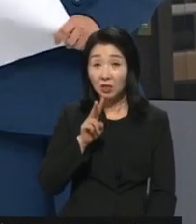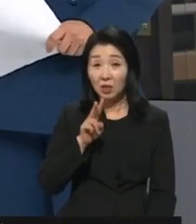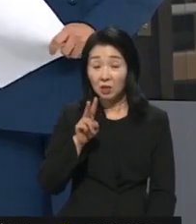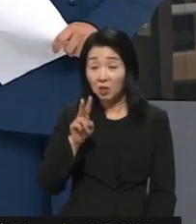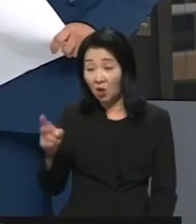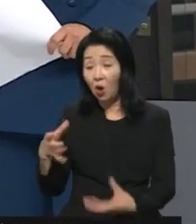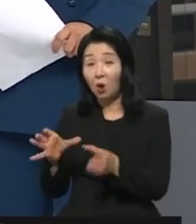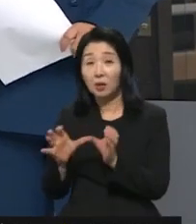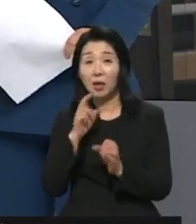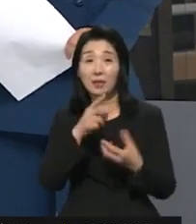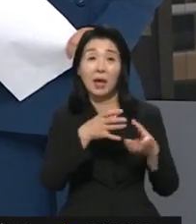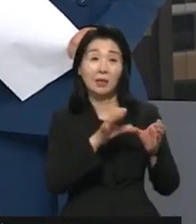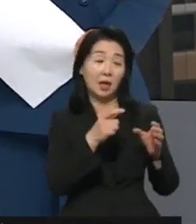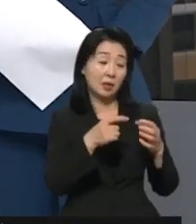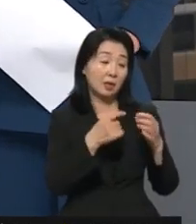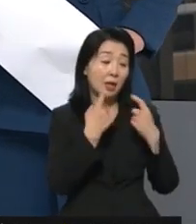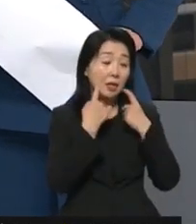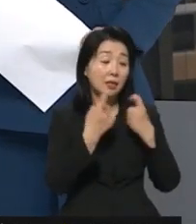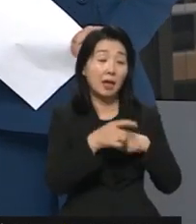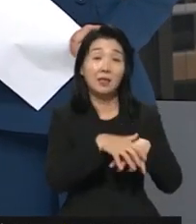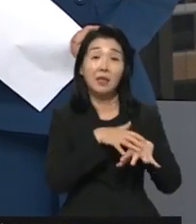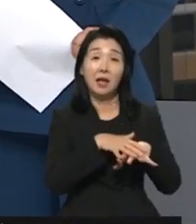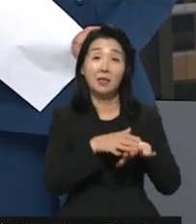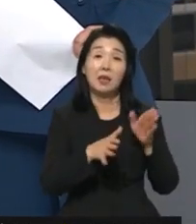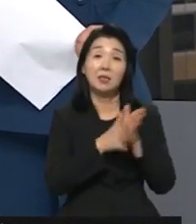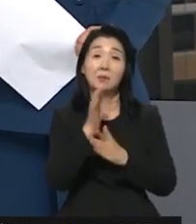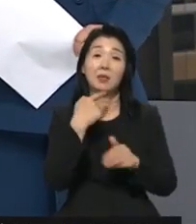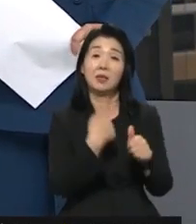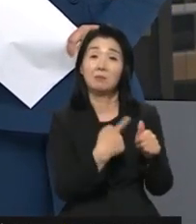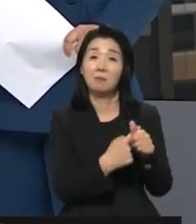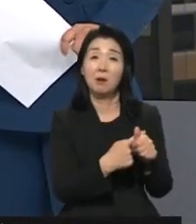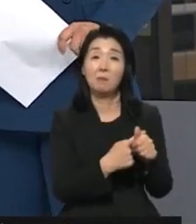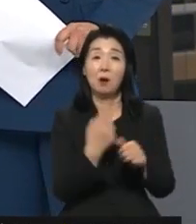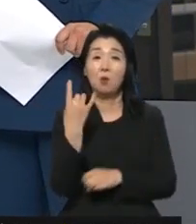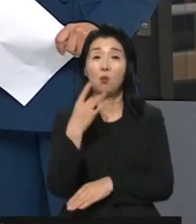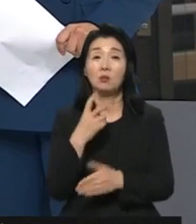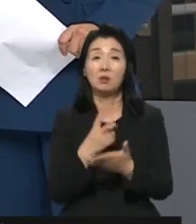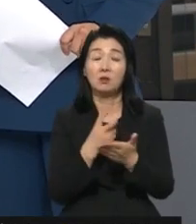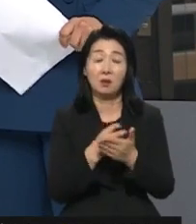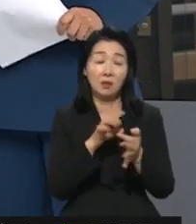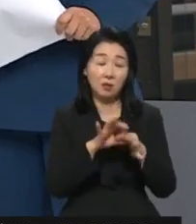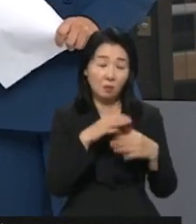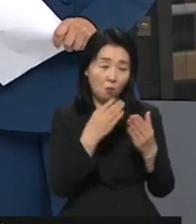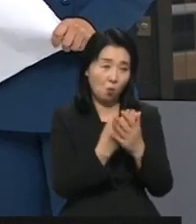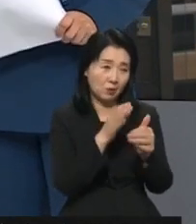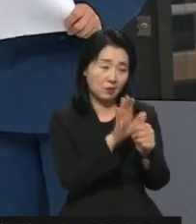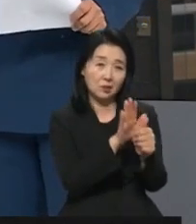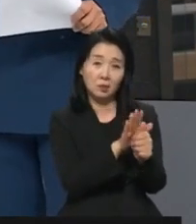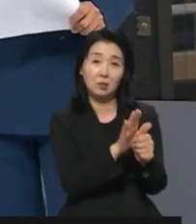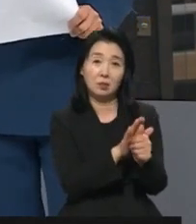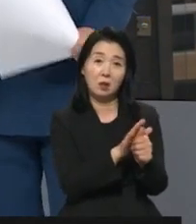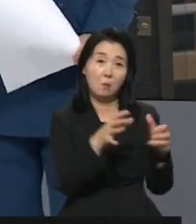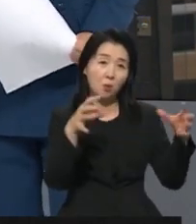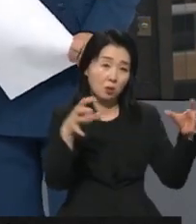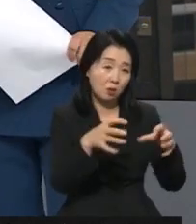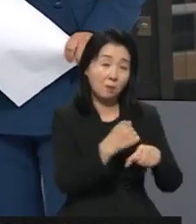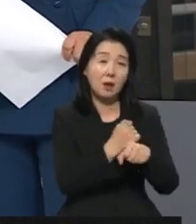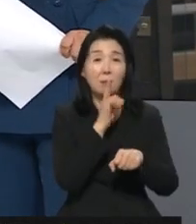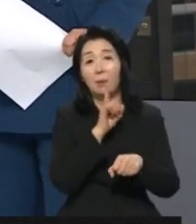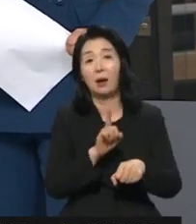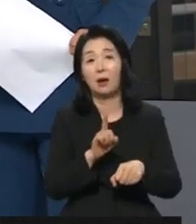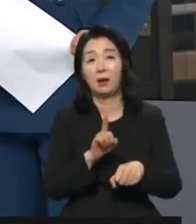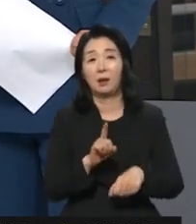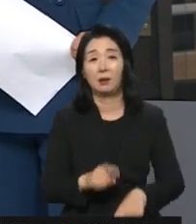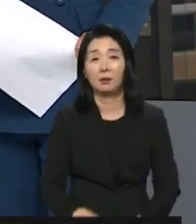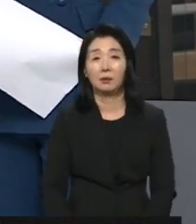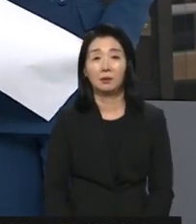야당과 민간단체, 즉 시민단체를 강하게 비판하는 건 원칙적인 대응을 통해서 이 지지층을 결집하겠다라는 걸로